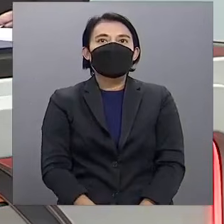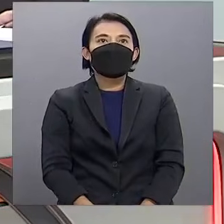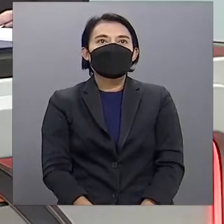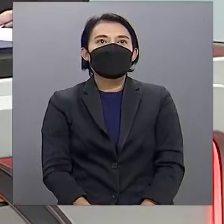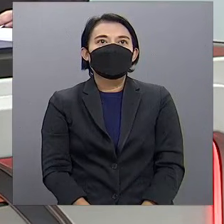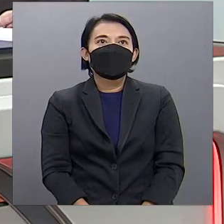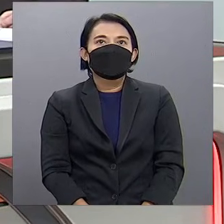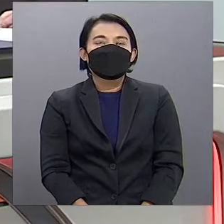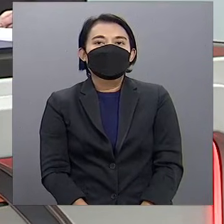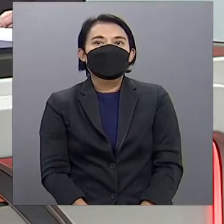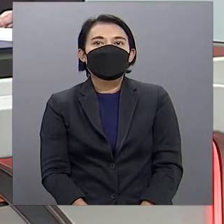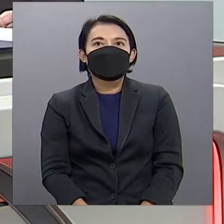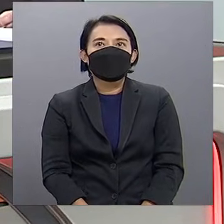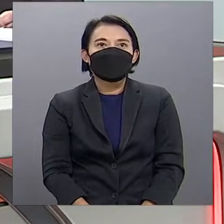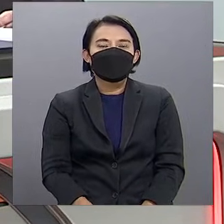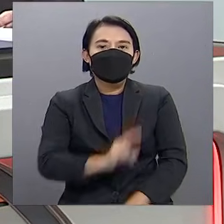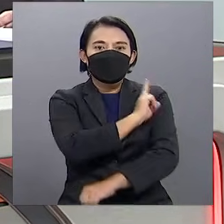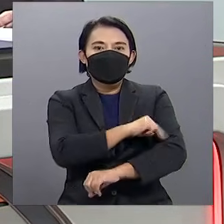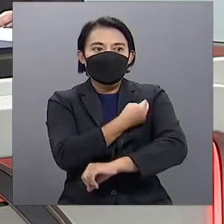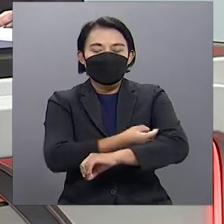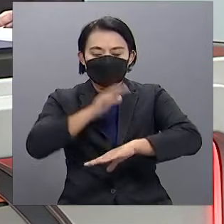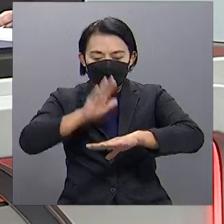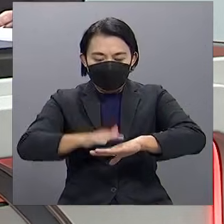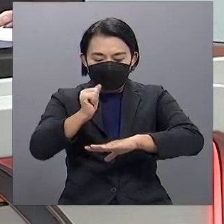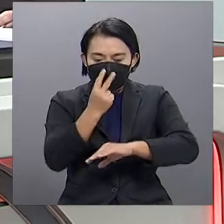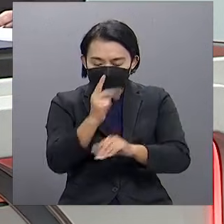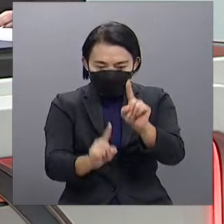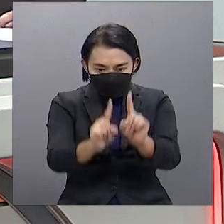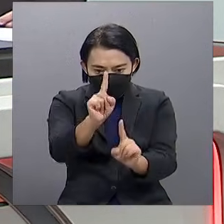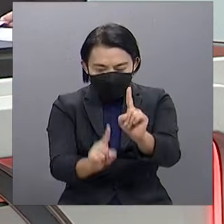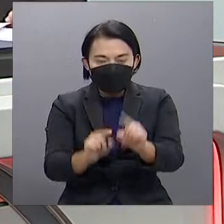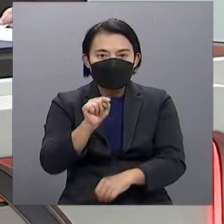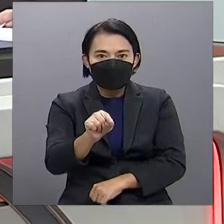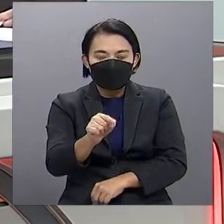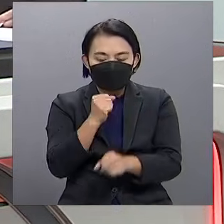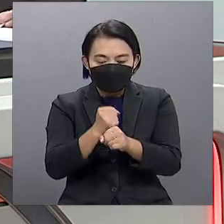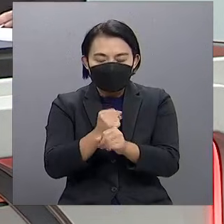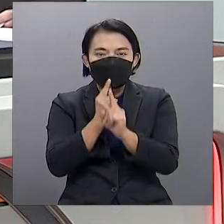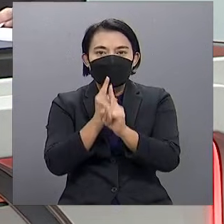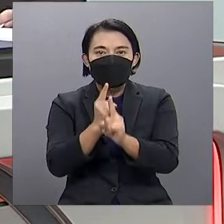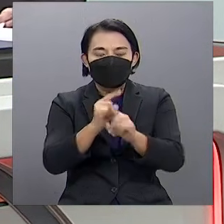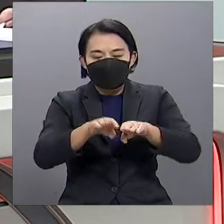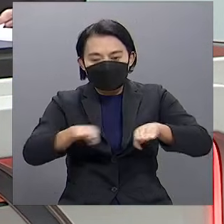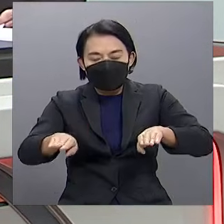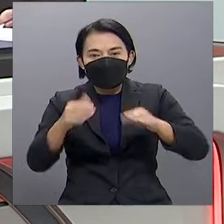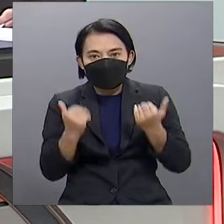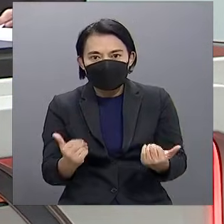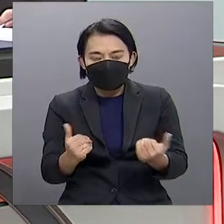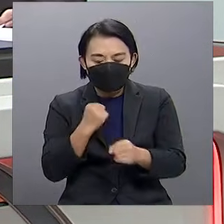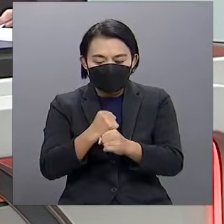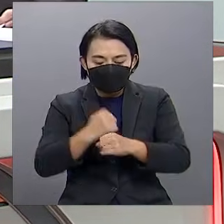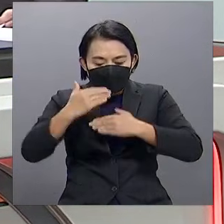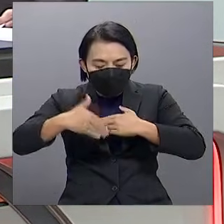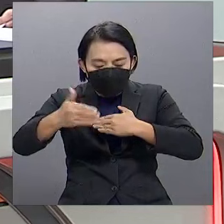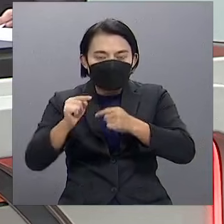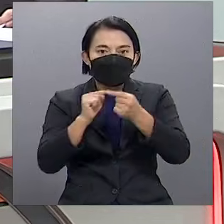มีความเห็นจากแพทย์ผู้เชี่ยวชาญที่ประเมินนะคะว่าถ้าหากยังดำเนินมาตรการที่ทำอยู่ในเวลานี้ต่อไปจะยังคงไม่สาม